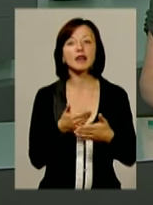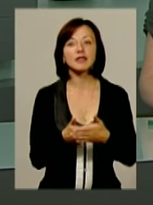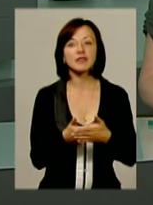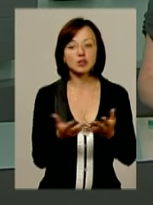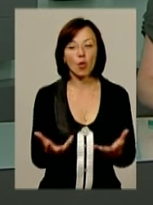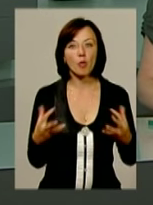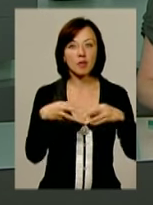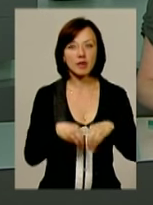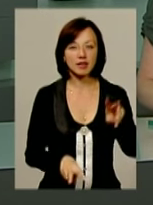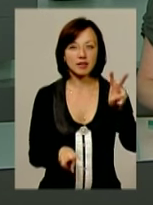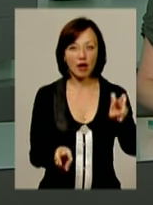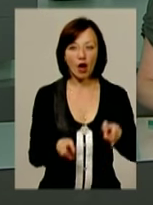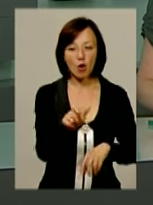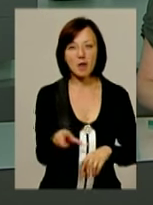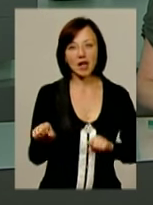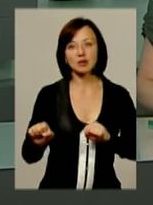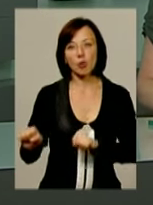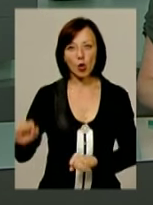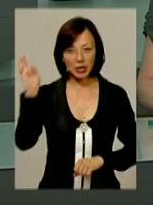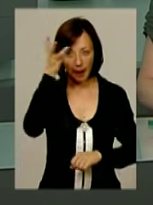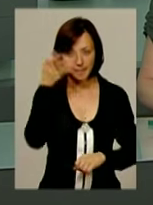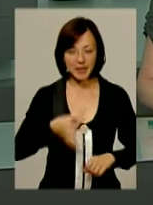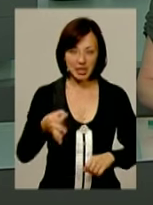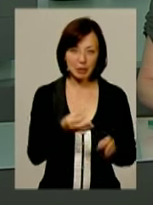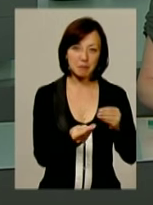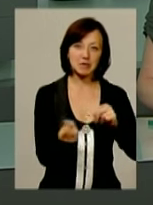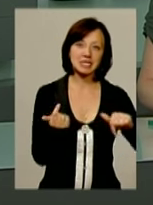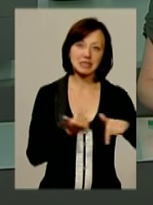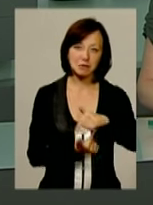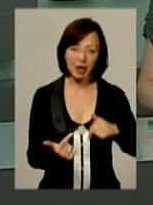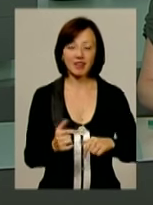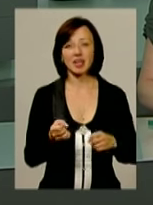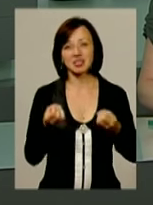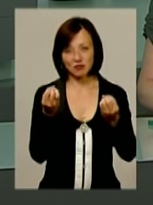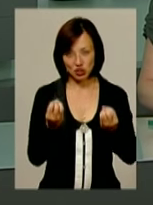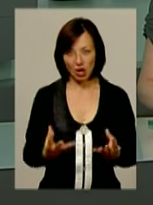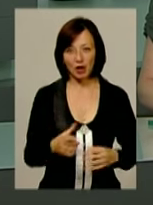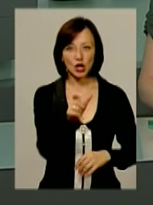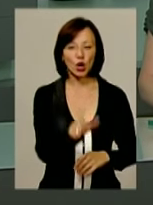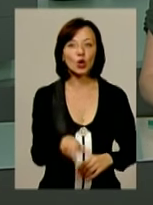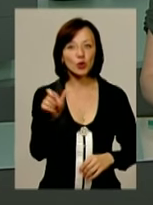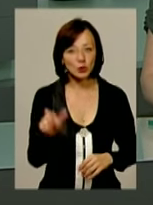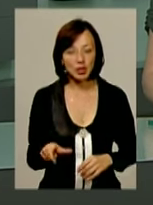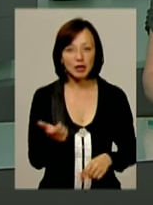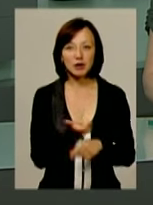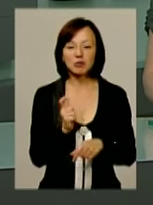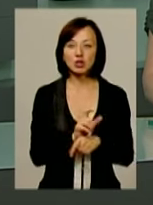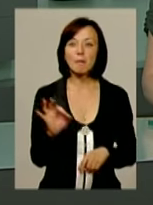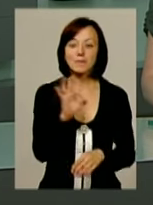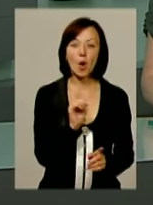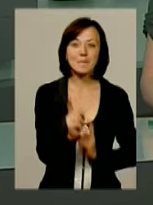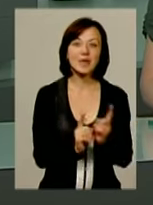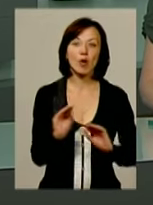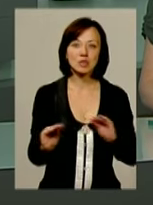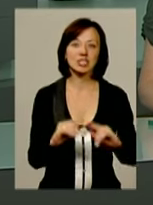громадського об'єднання «Громадянська оборона Хмельниччини», підприємці міста та звичайні пересічні подоляни. Більше про